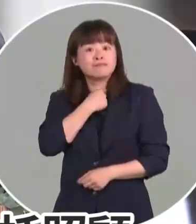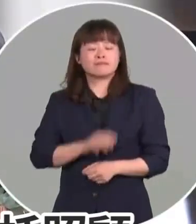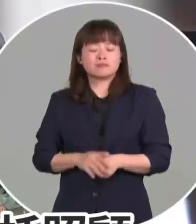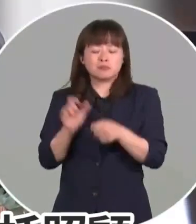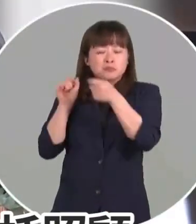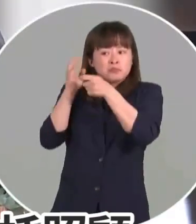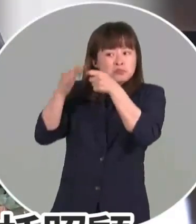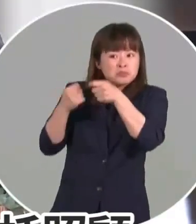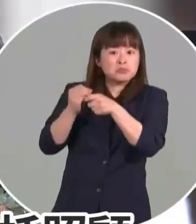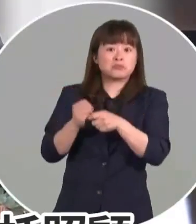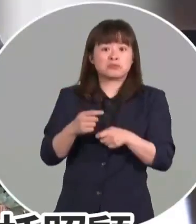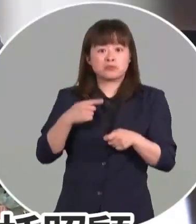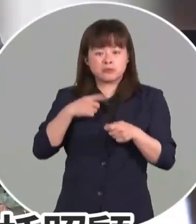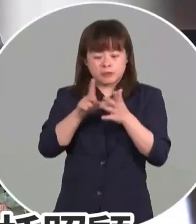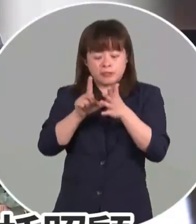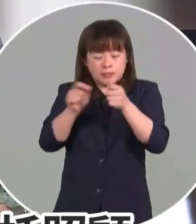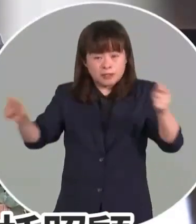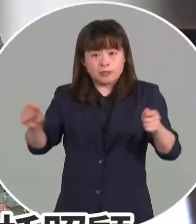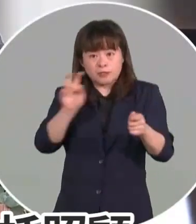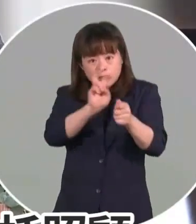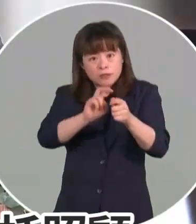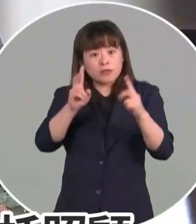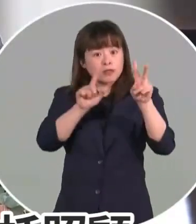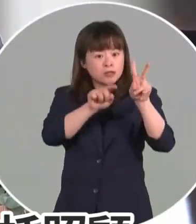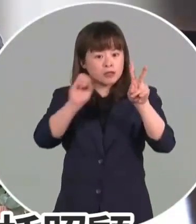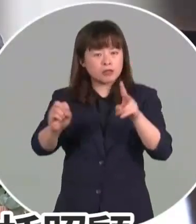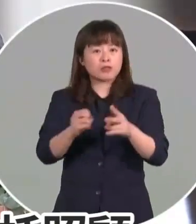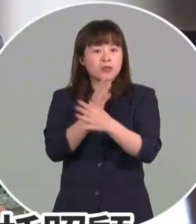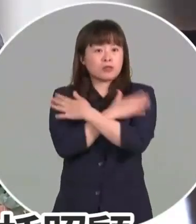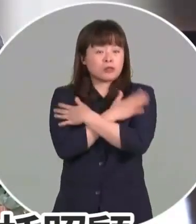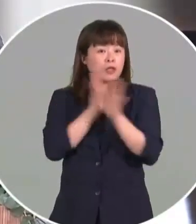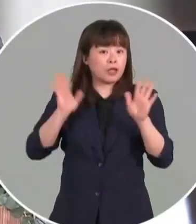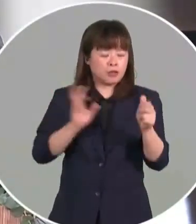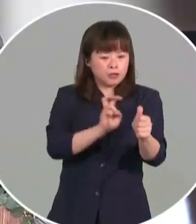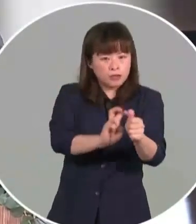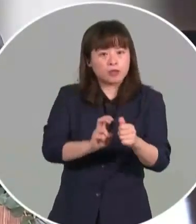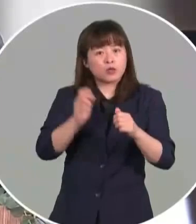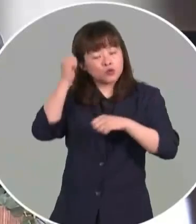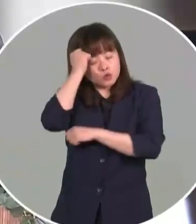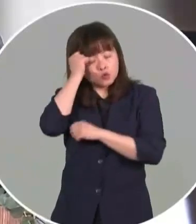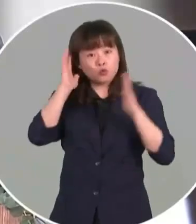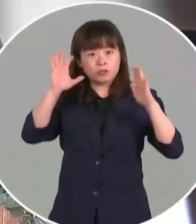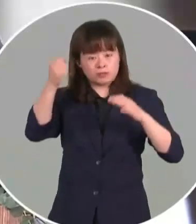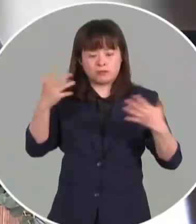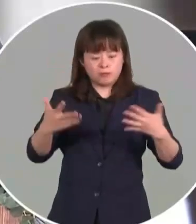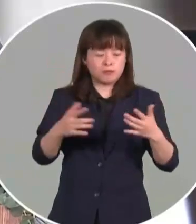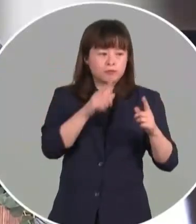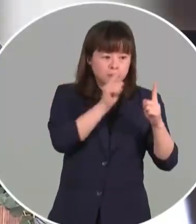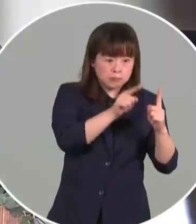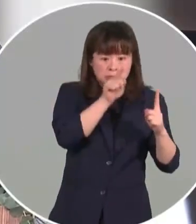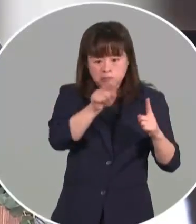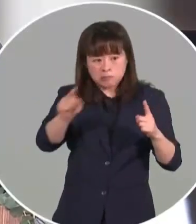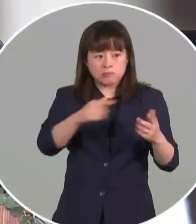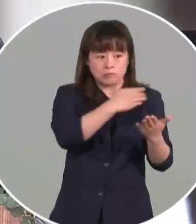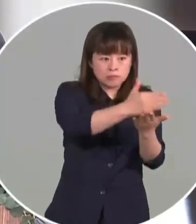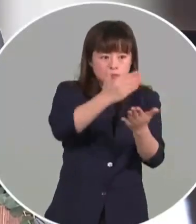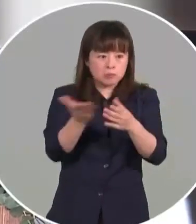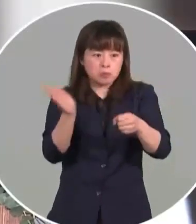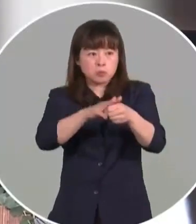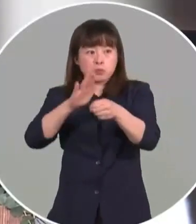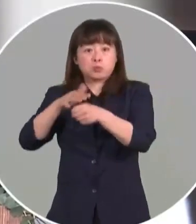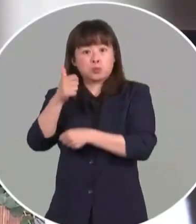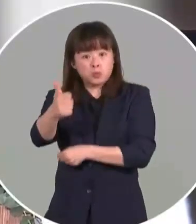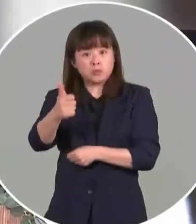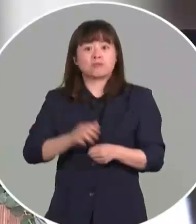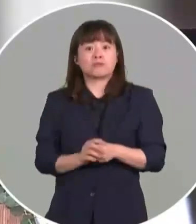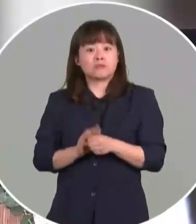安定。过去几年，我们把长照 2.0、幼托照顾、居住正义的问题一个一个补起